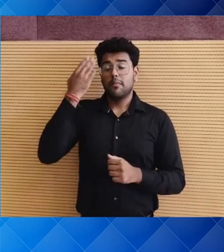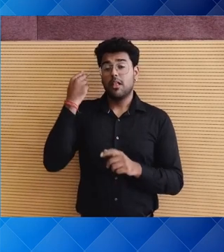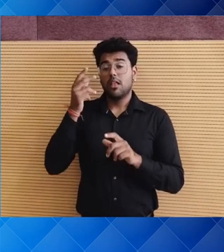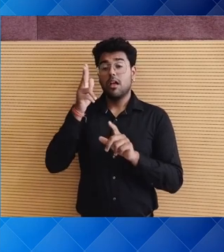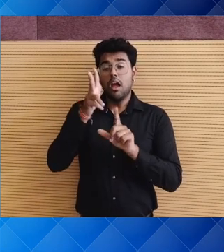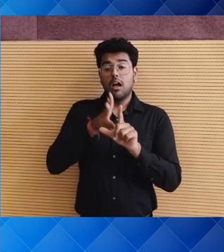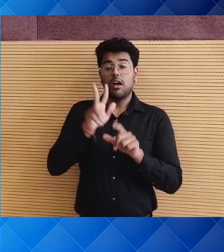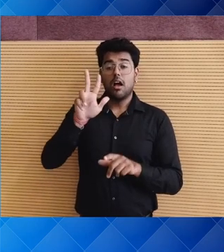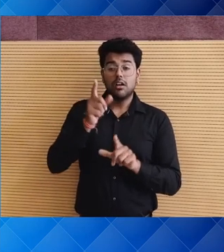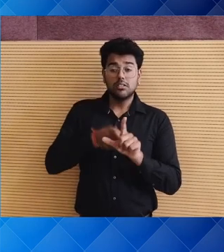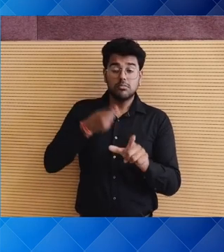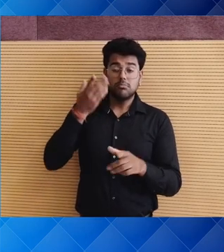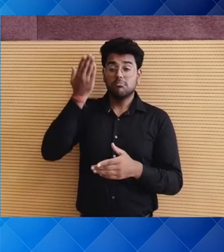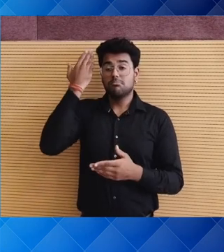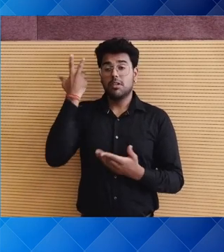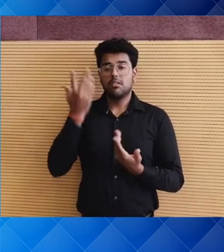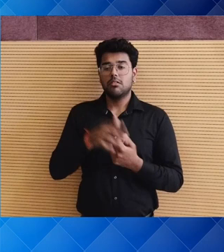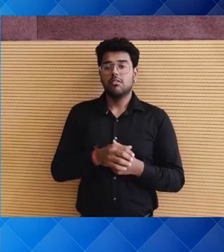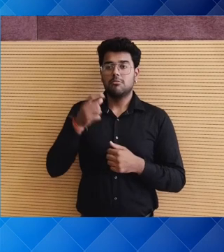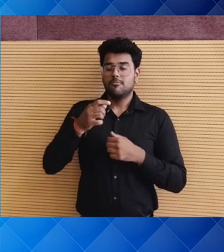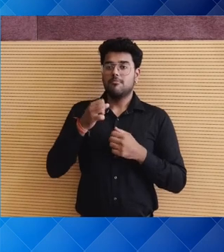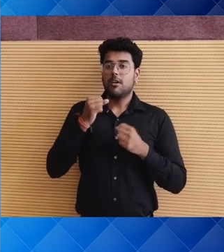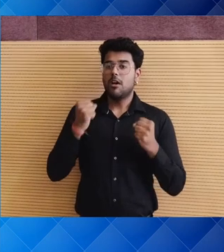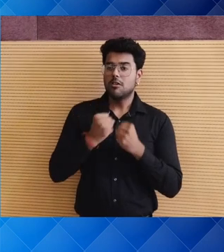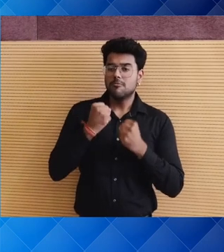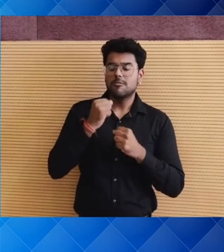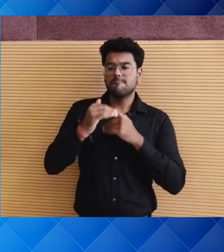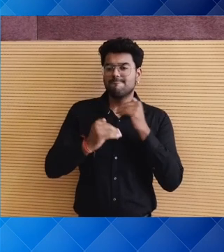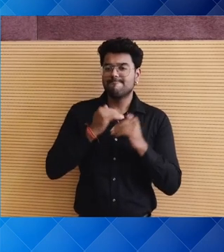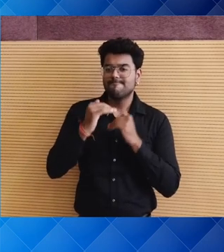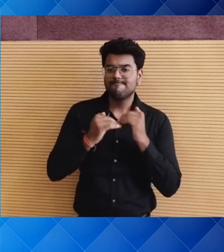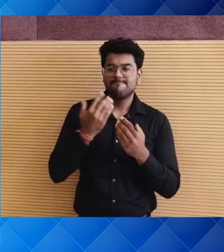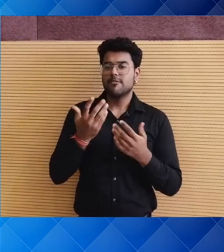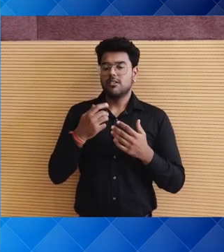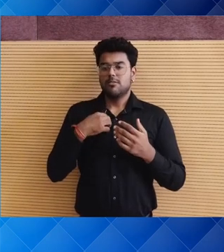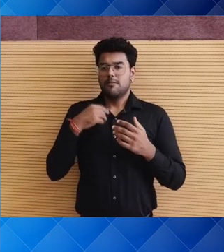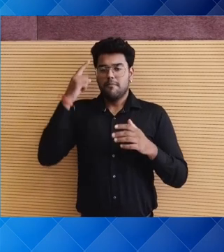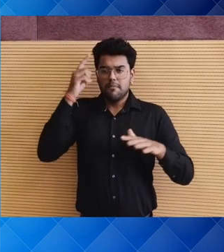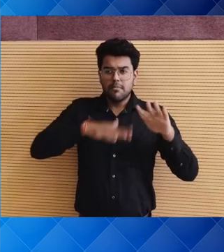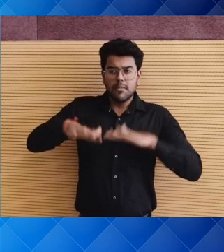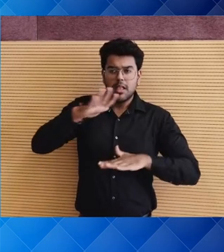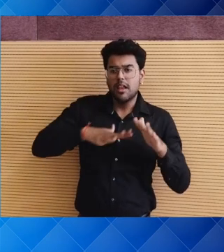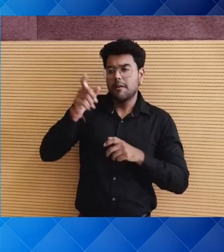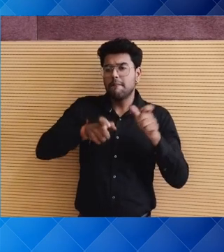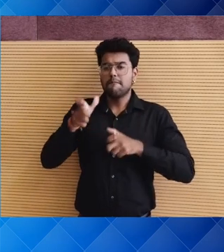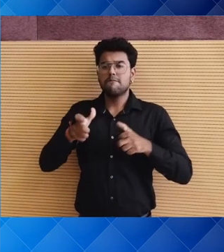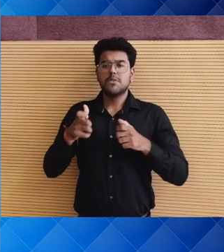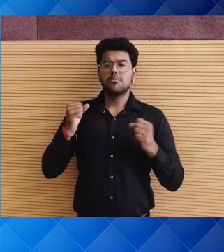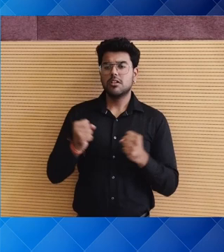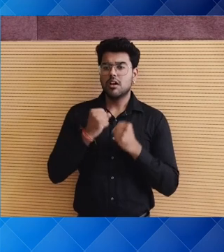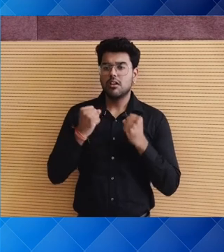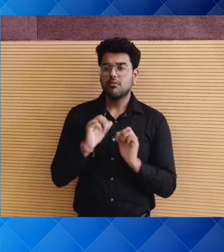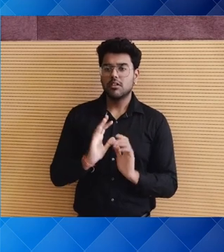8 सालों में जो यज्ञ चली, जो चर्निंग हुई, जो मानस मंथन हुई,